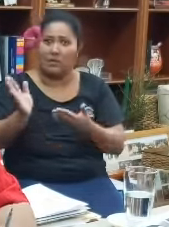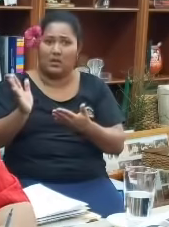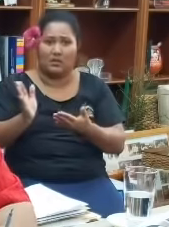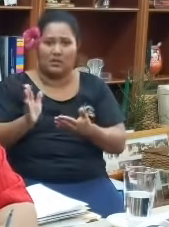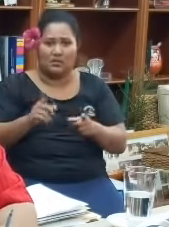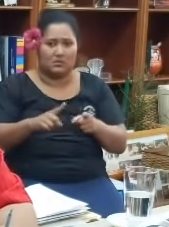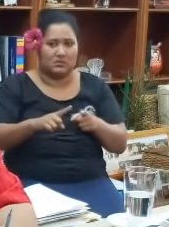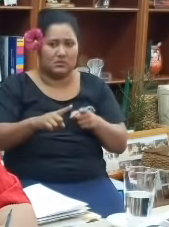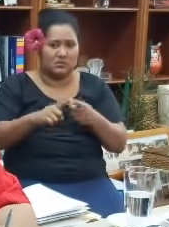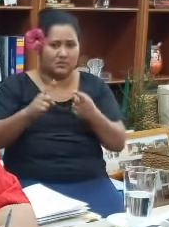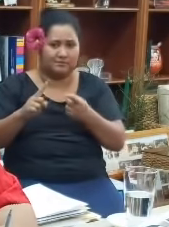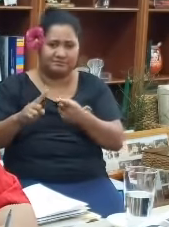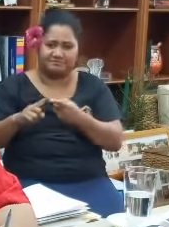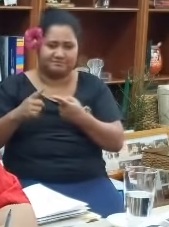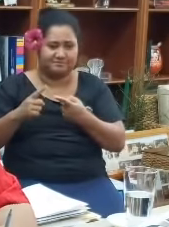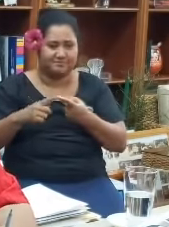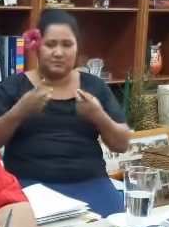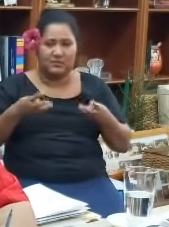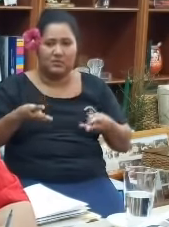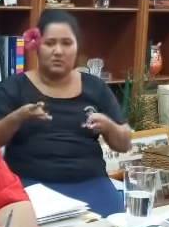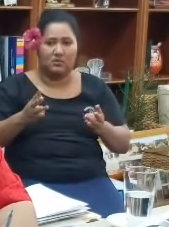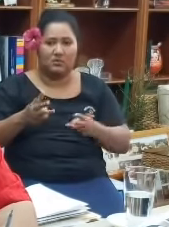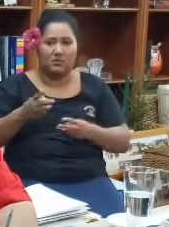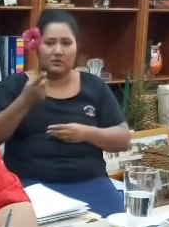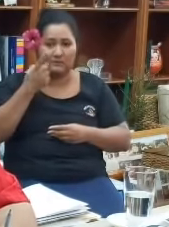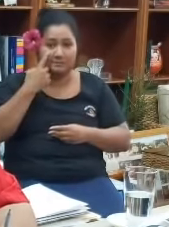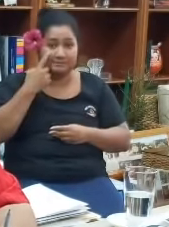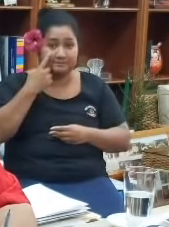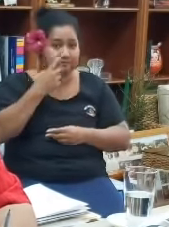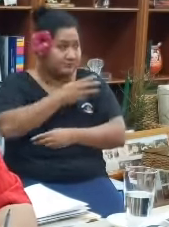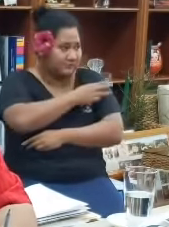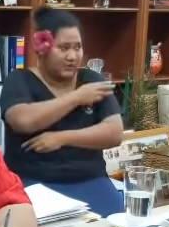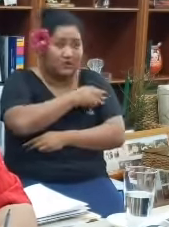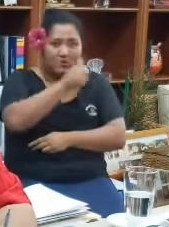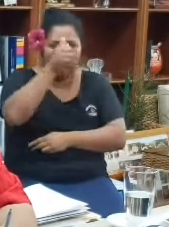ala vela ilo le ia le le ai mar wala au ai sa ia ia